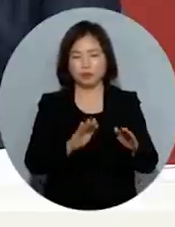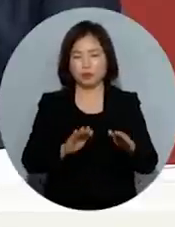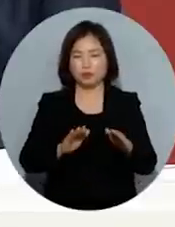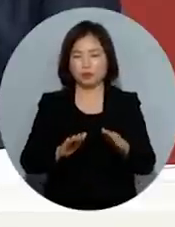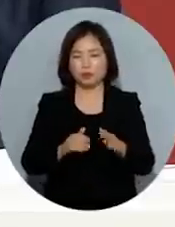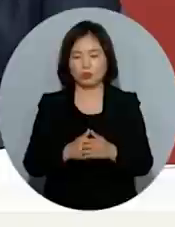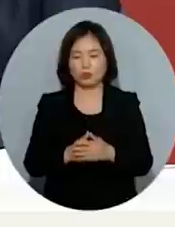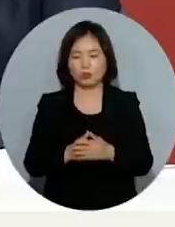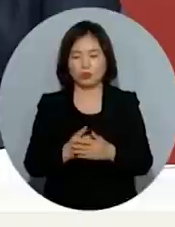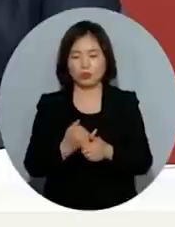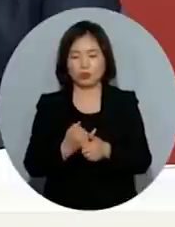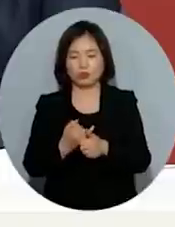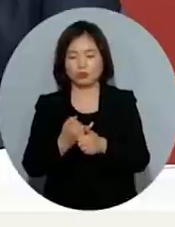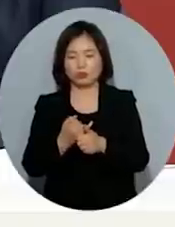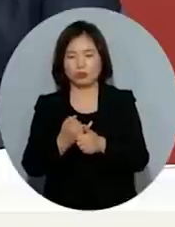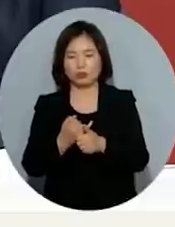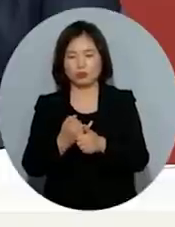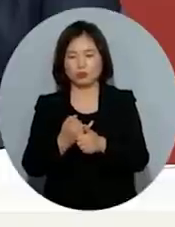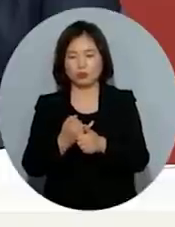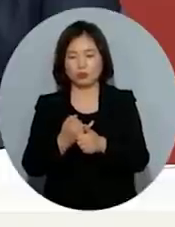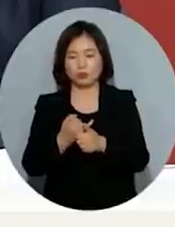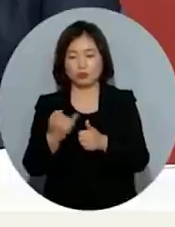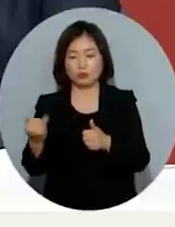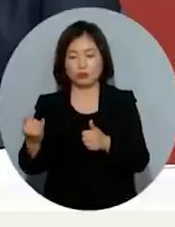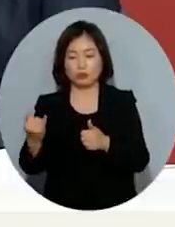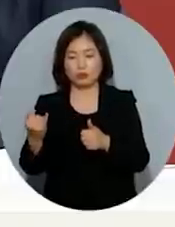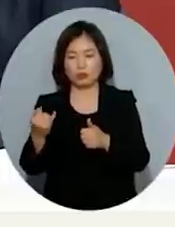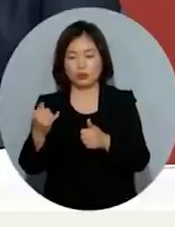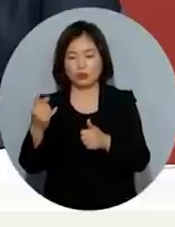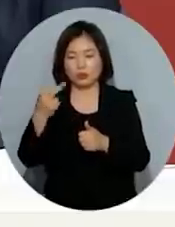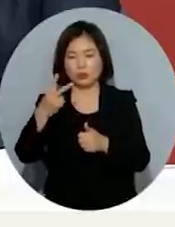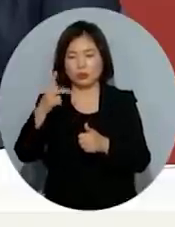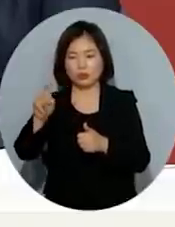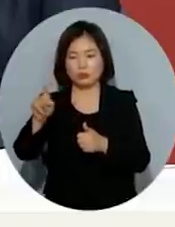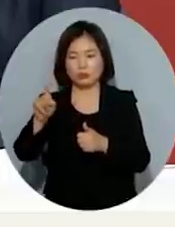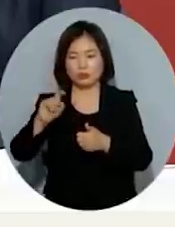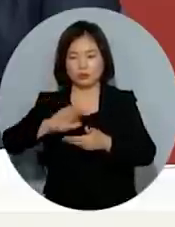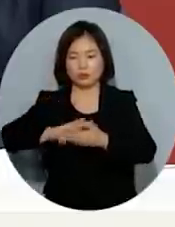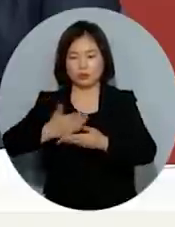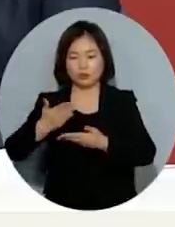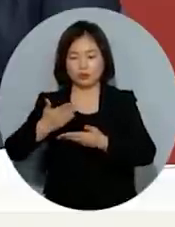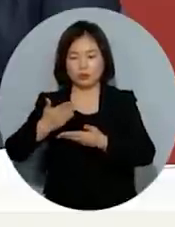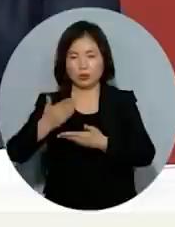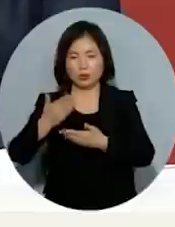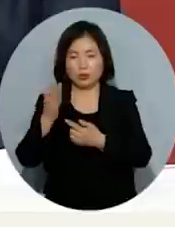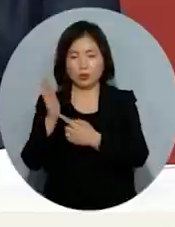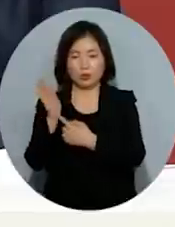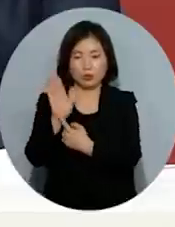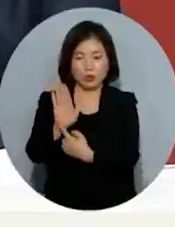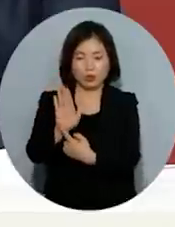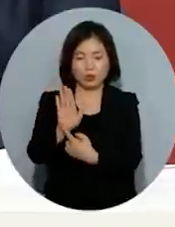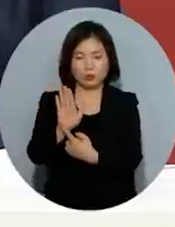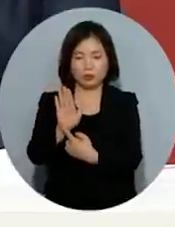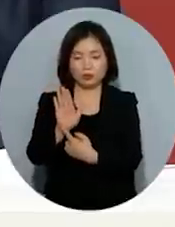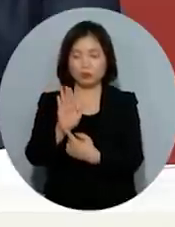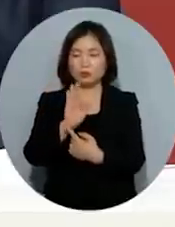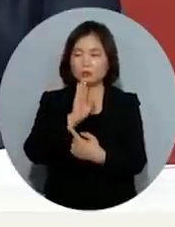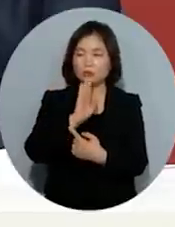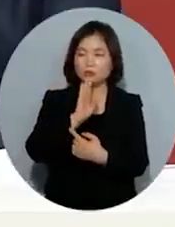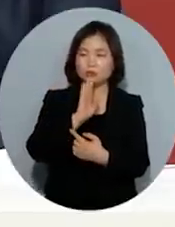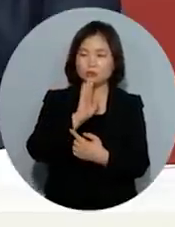부인 신한정 투자증권 계좌 이제 2010년도 그 공개를 하셨죠? 네 그런 거로 알고 있습니다. 제가